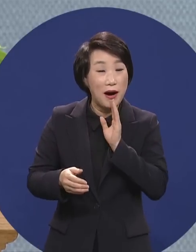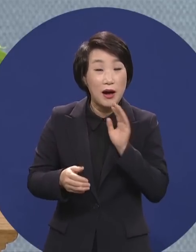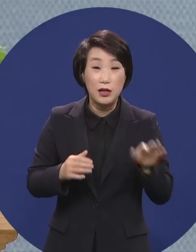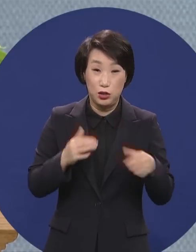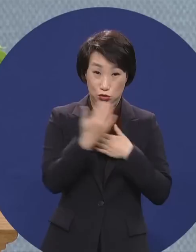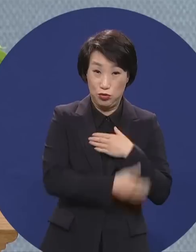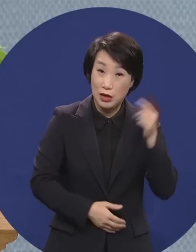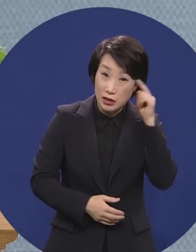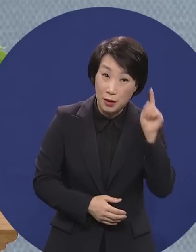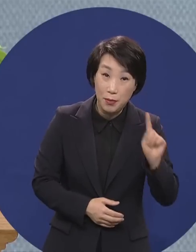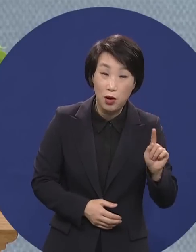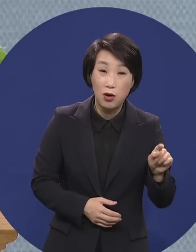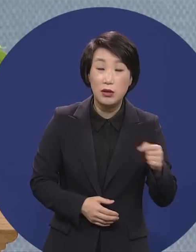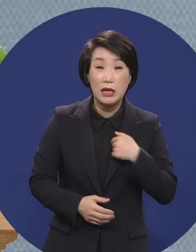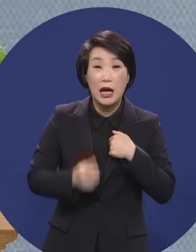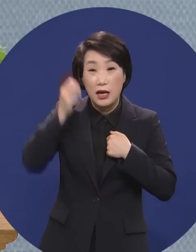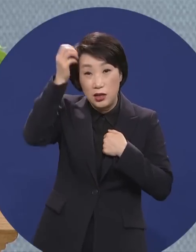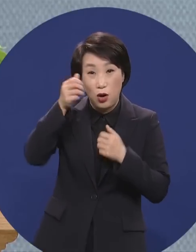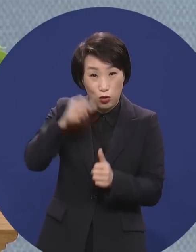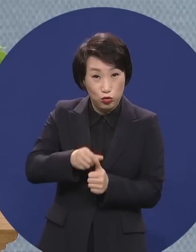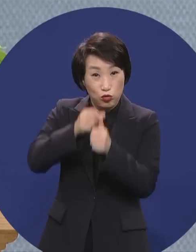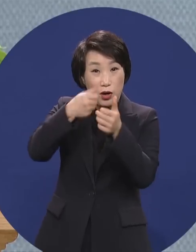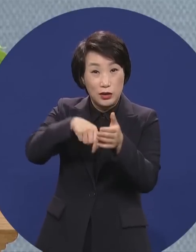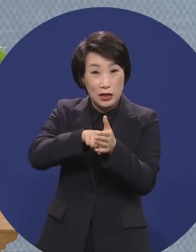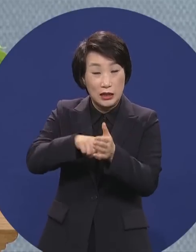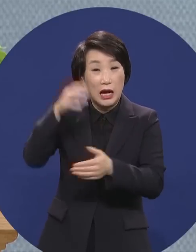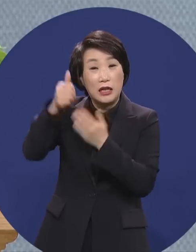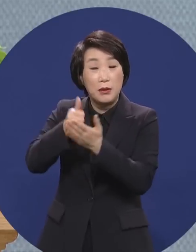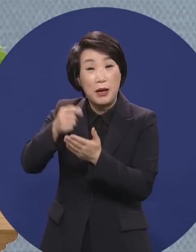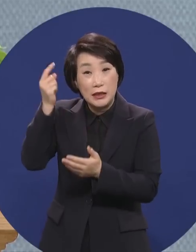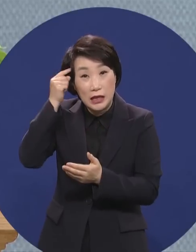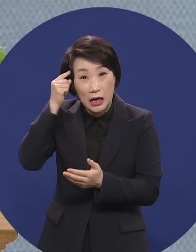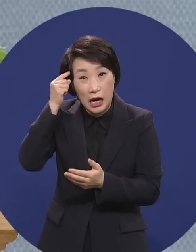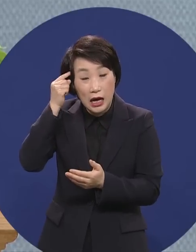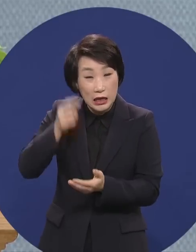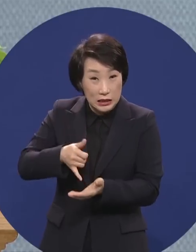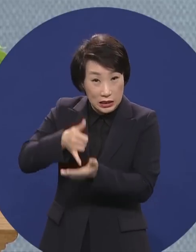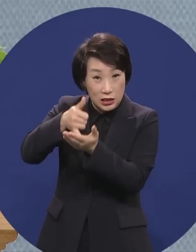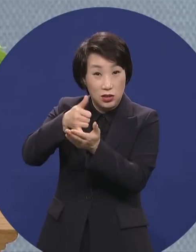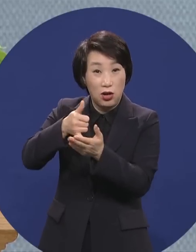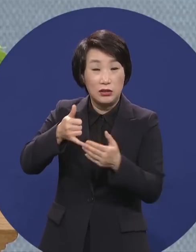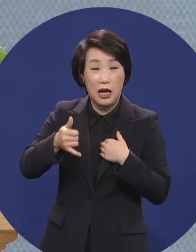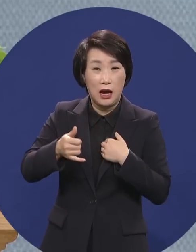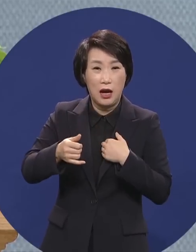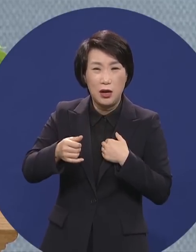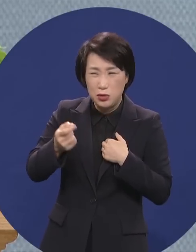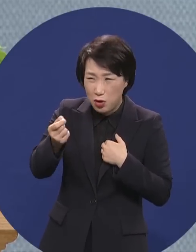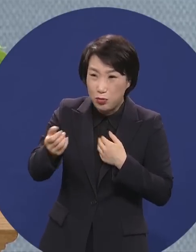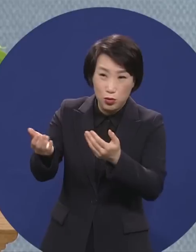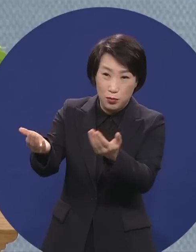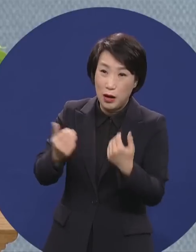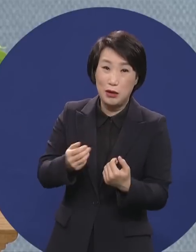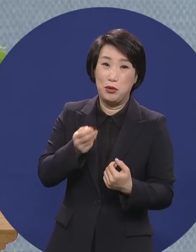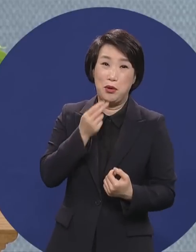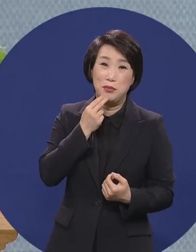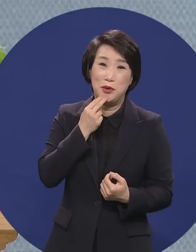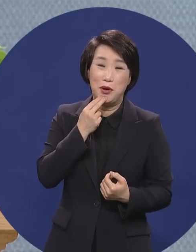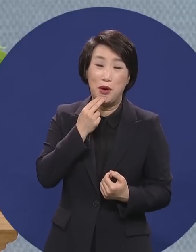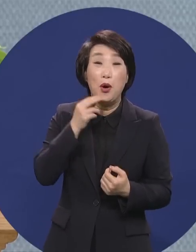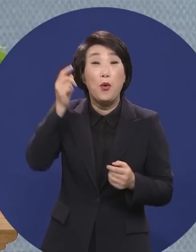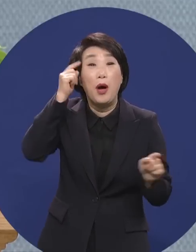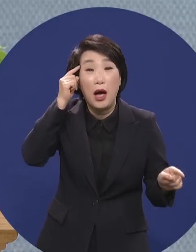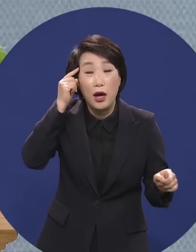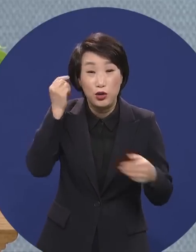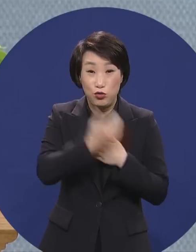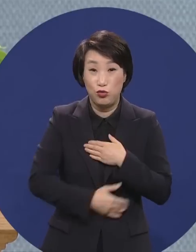생각은 내 영혼을 살리려는 하나님의 생각의 인격을 전혀 받아들일 수 없는 거야.